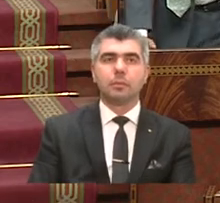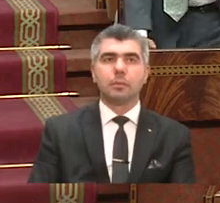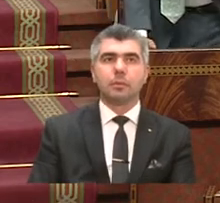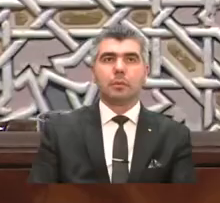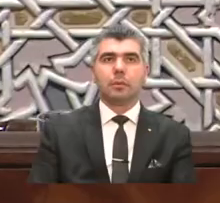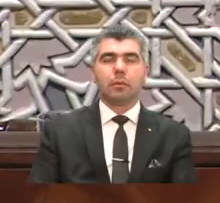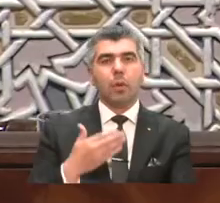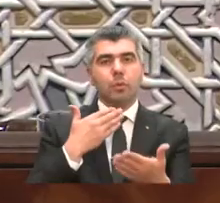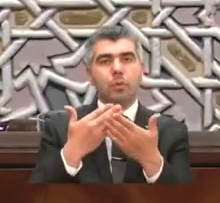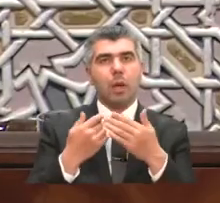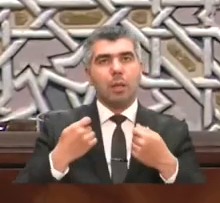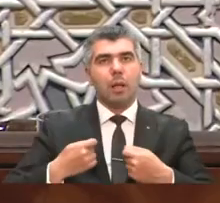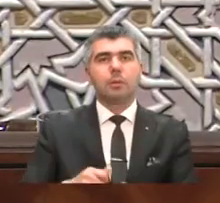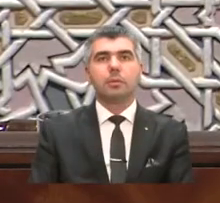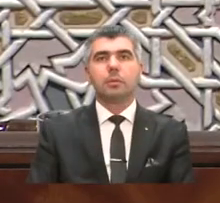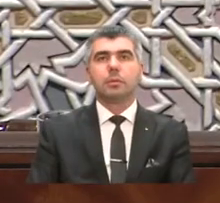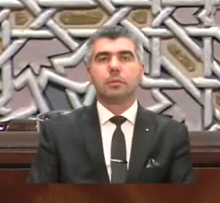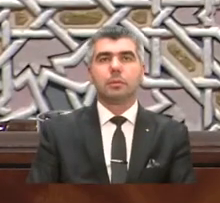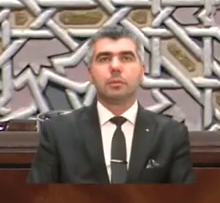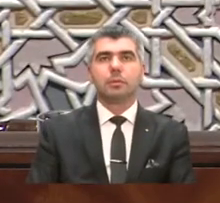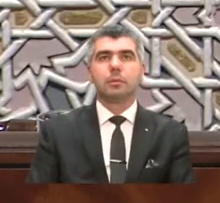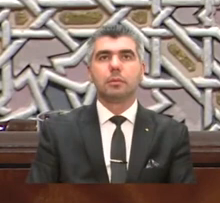شكرا السيد الرئيس، شكرا.